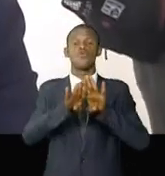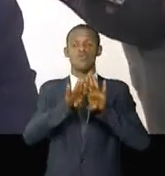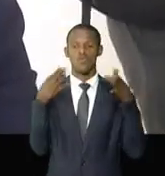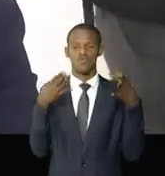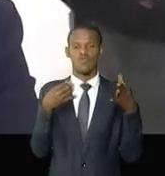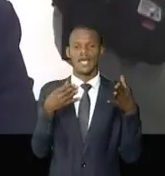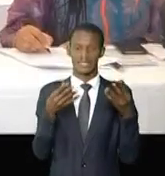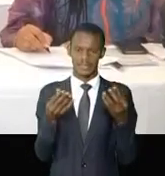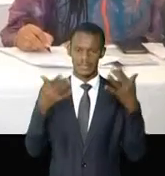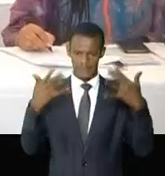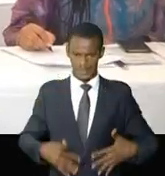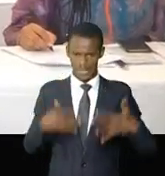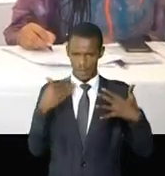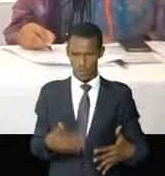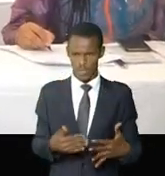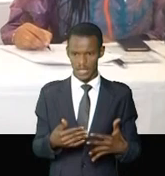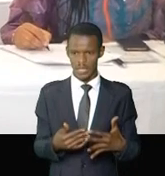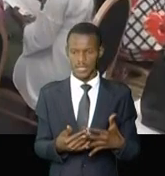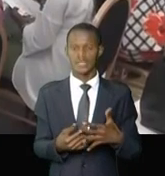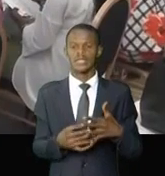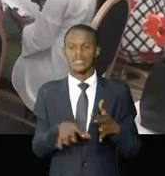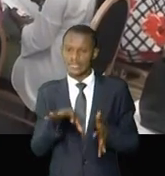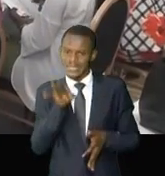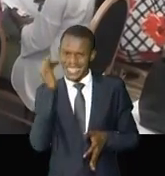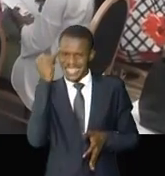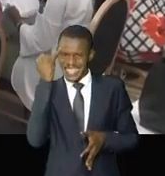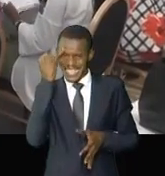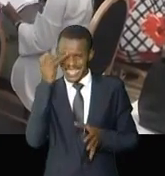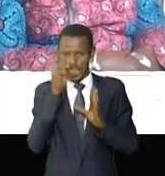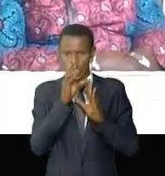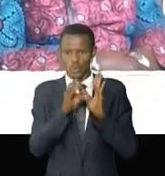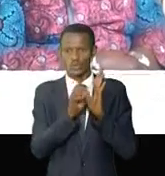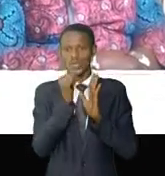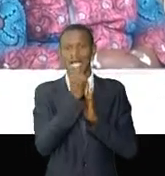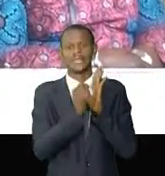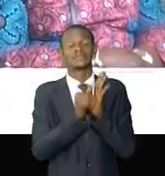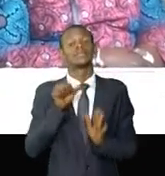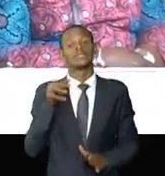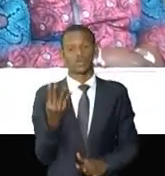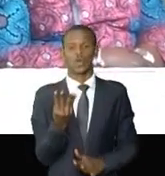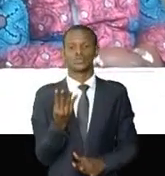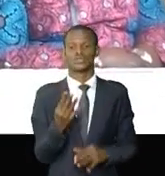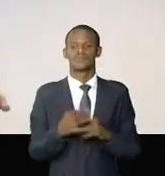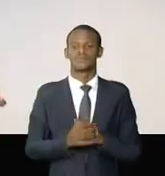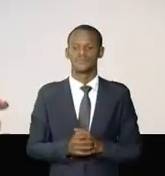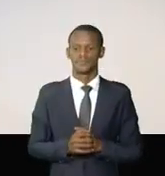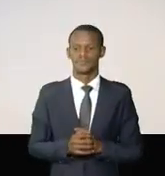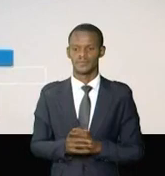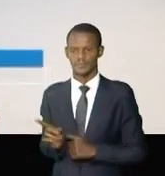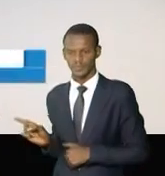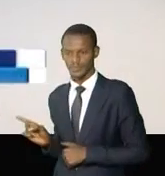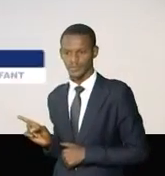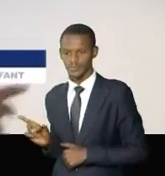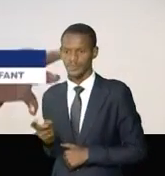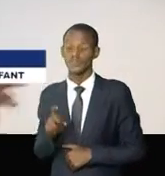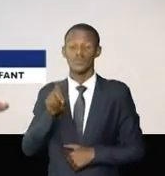de la loi fondamentale dans ses dispositions contenues dans l'article 14. Vous devez avoir des passerelles de collaboration